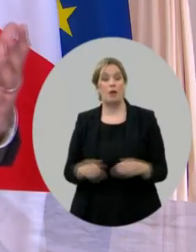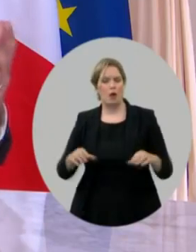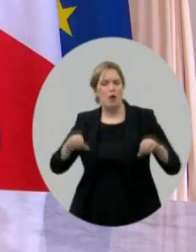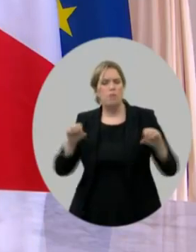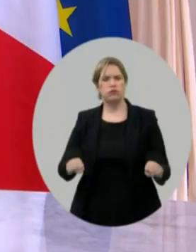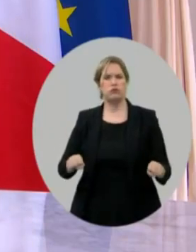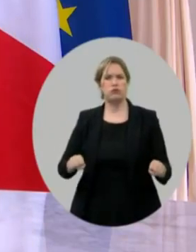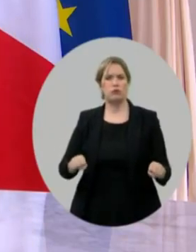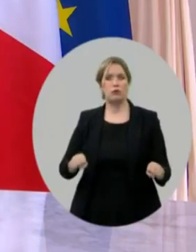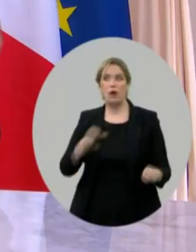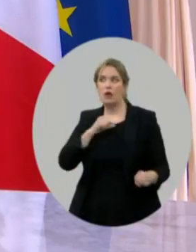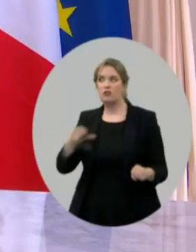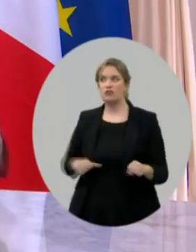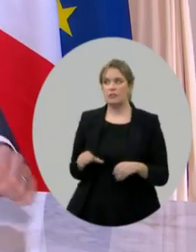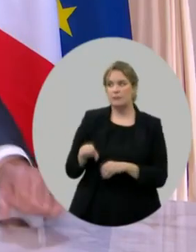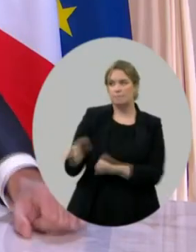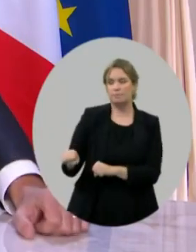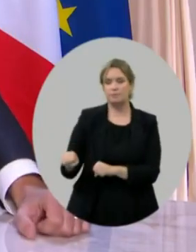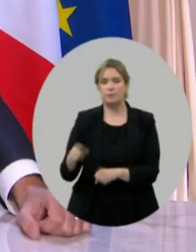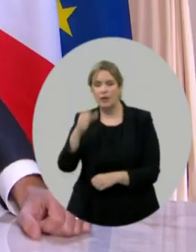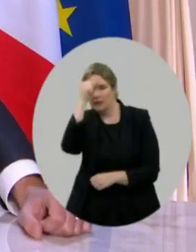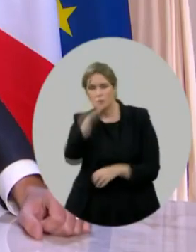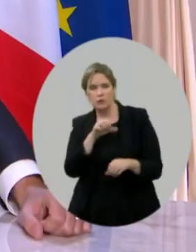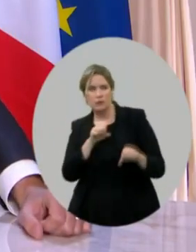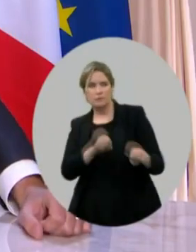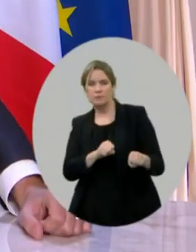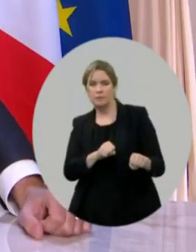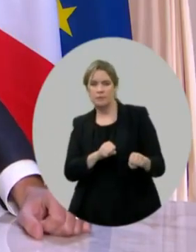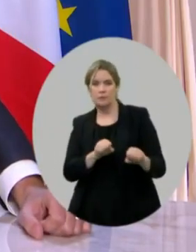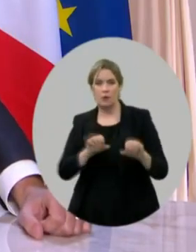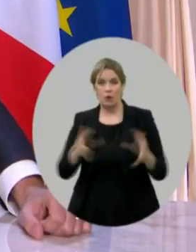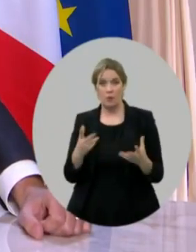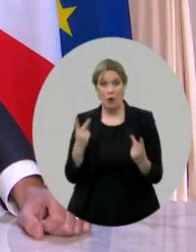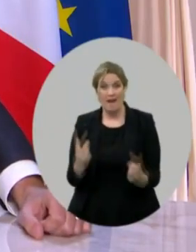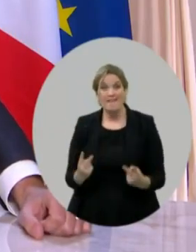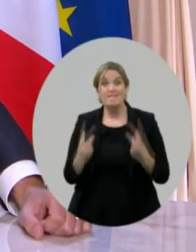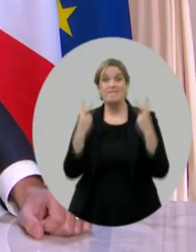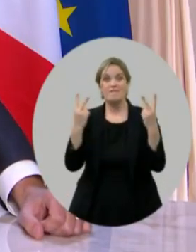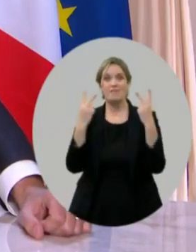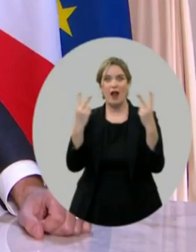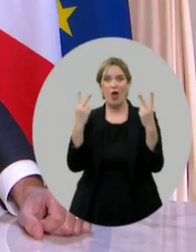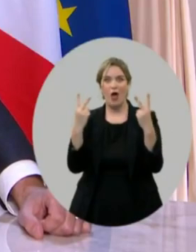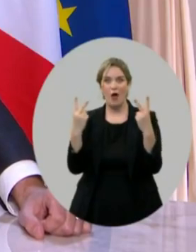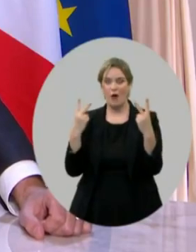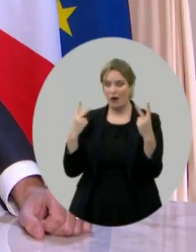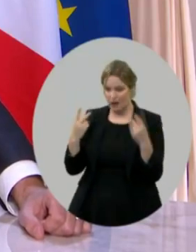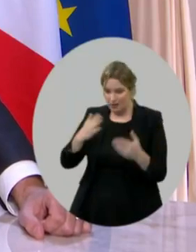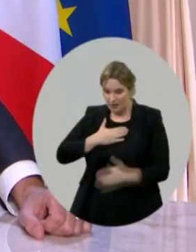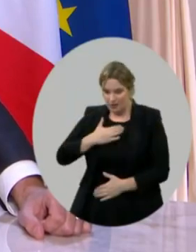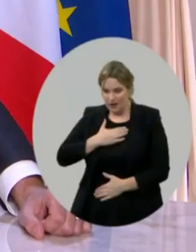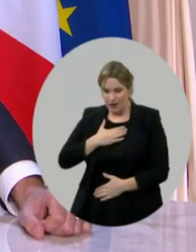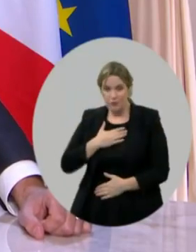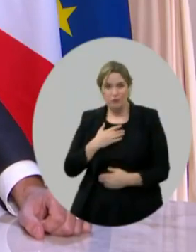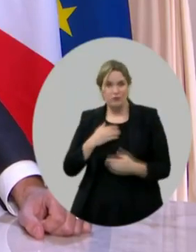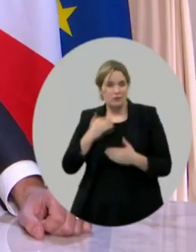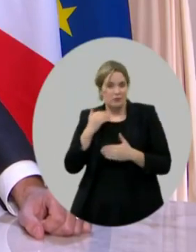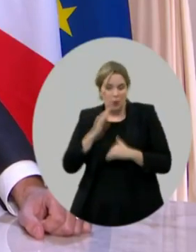faire face à la Chine, aux États-Unis, en portant ces valeurs qui nous ont fait, qui sont notre histoire